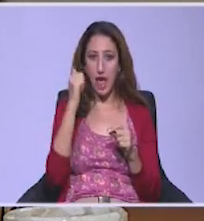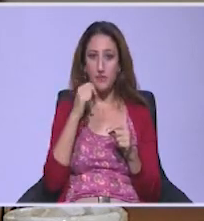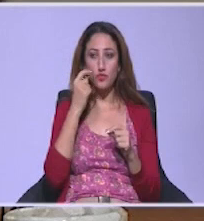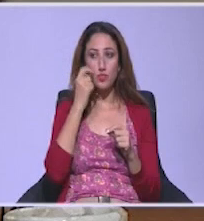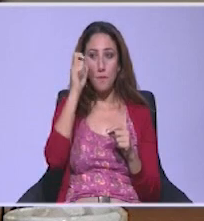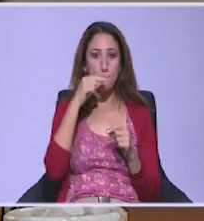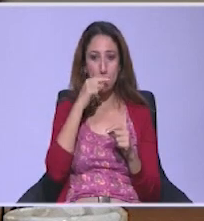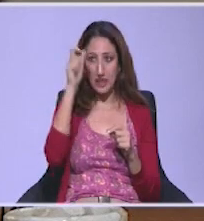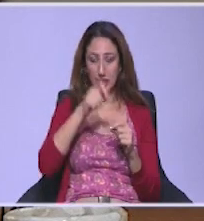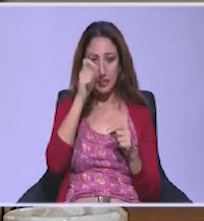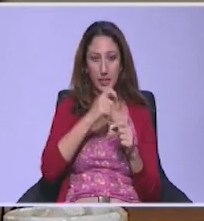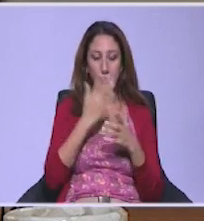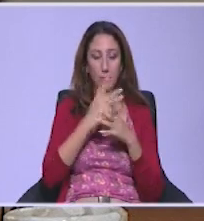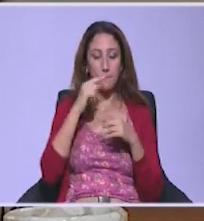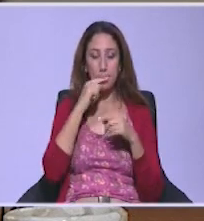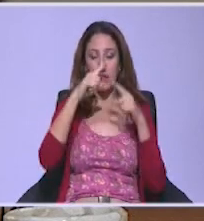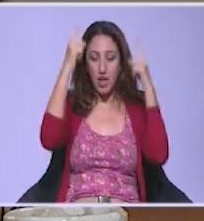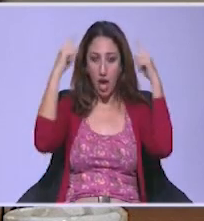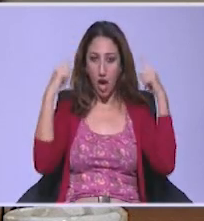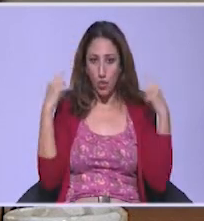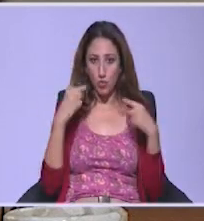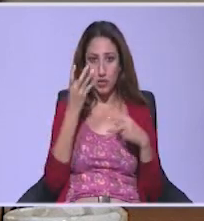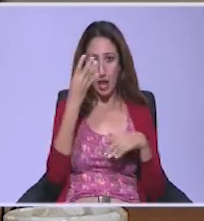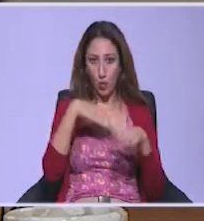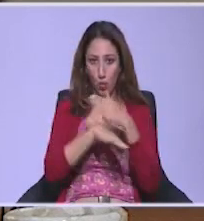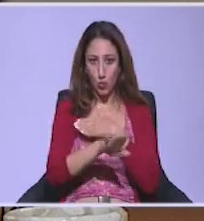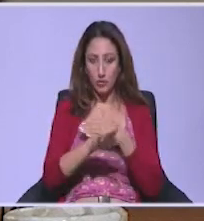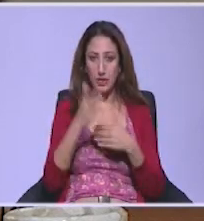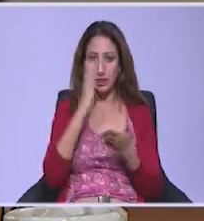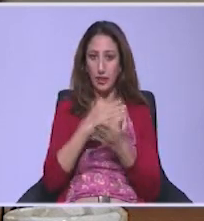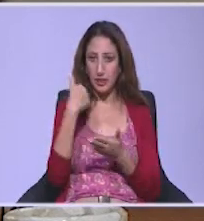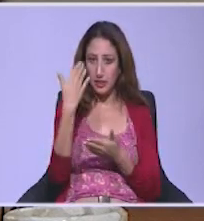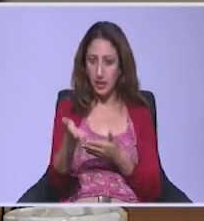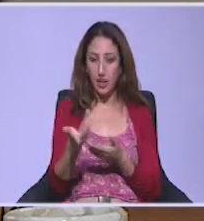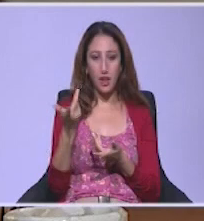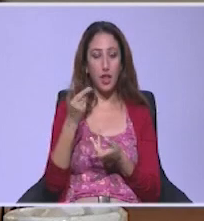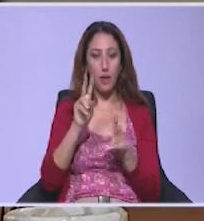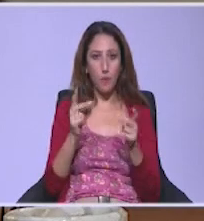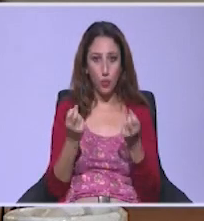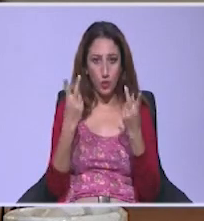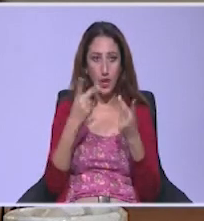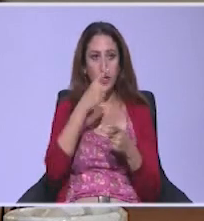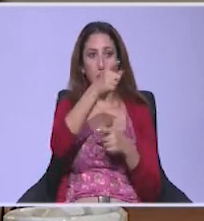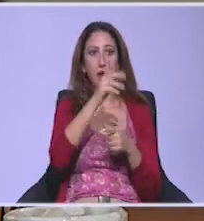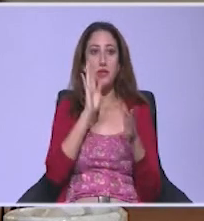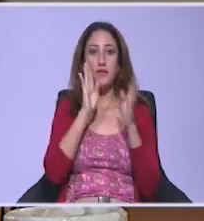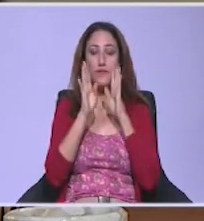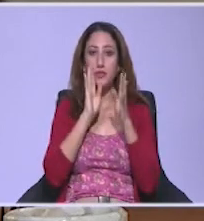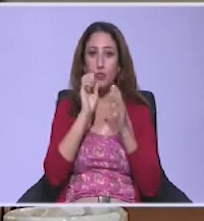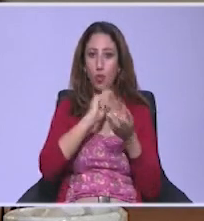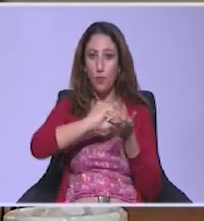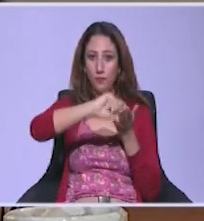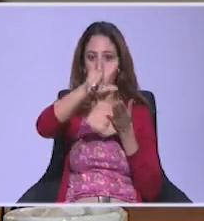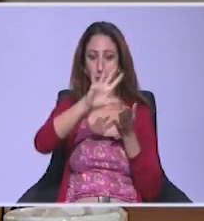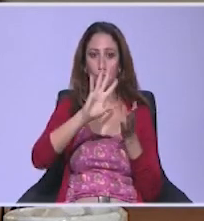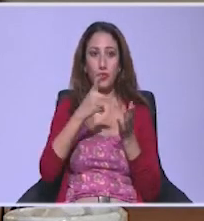عايزة تتجهز تبعت للبرنامج سواء عن طريق التليفون أو عن طريق البريد أو على صفحة البرنامج. كمان